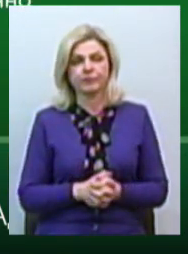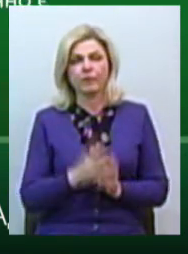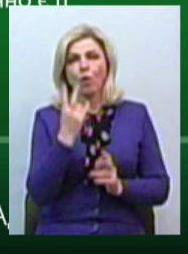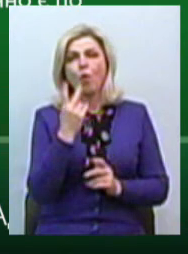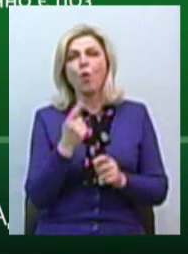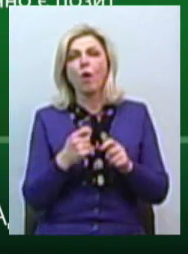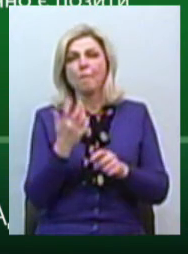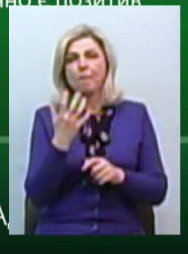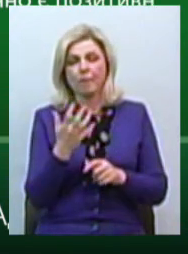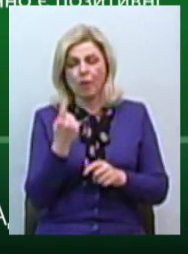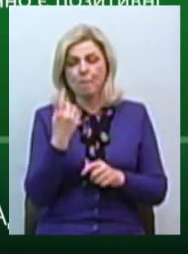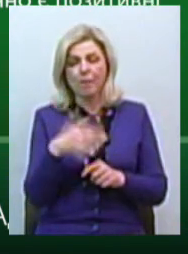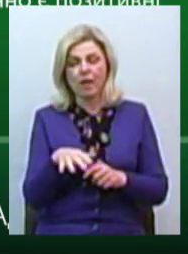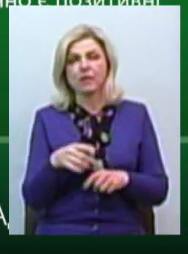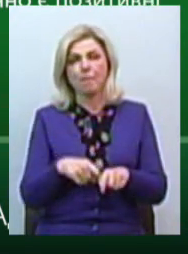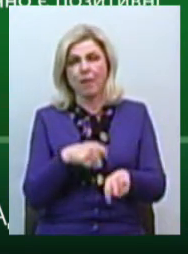1.5 метра від